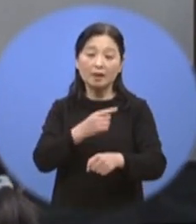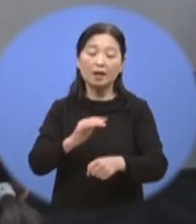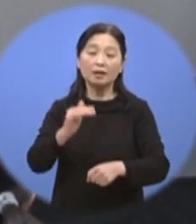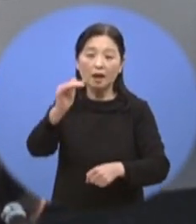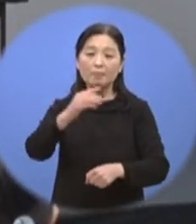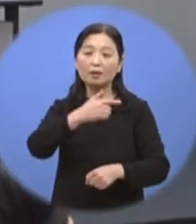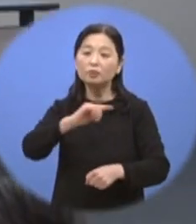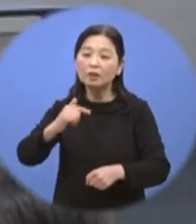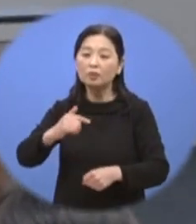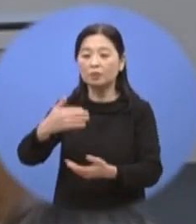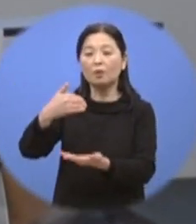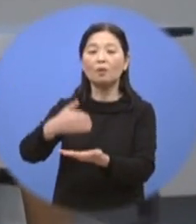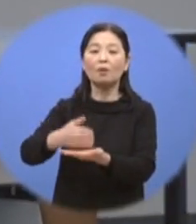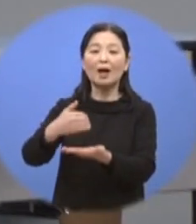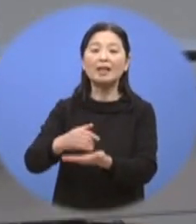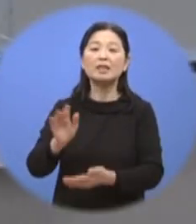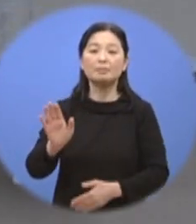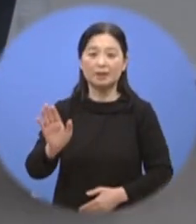ました。